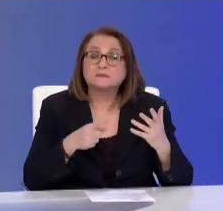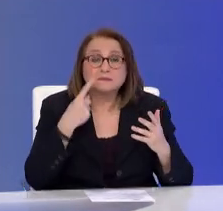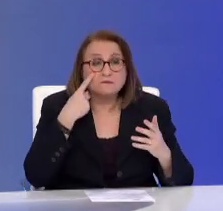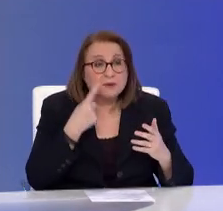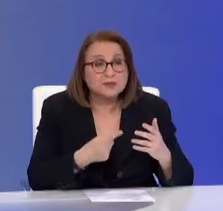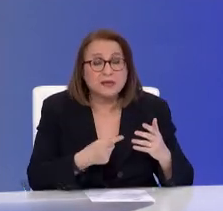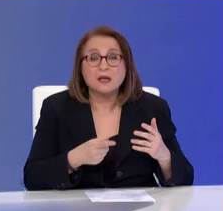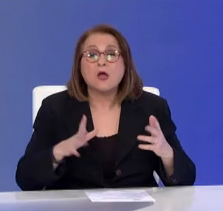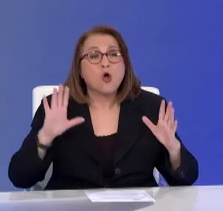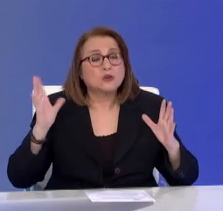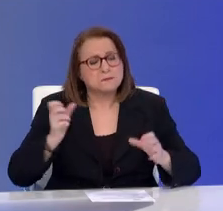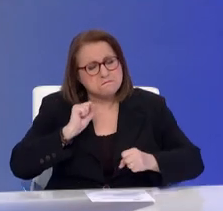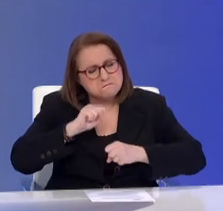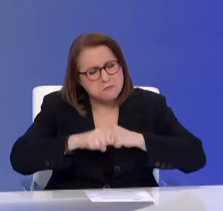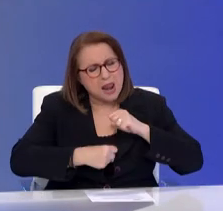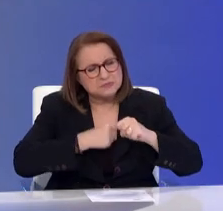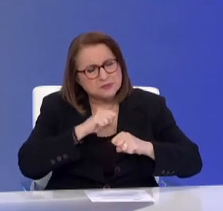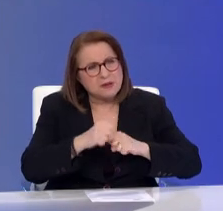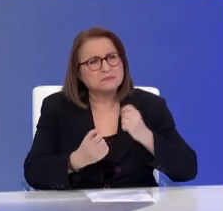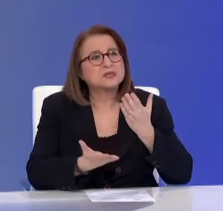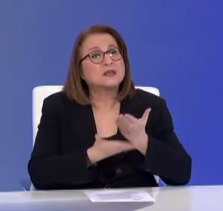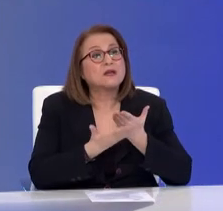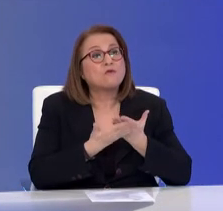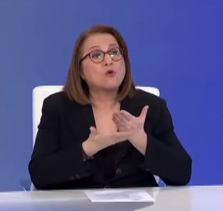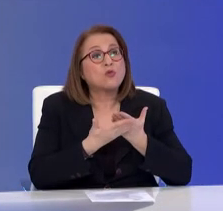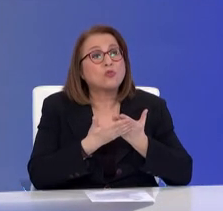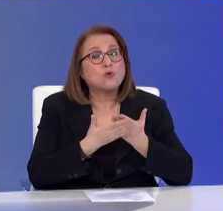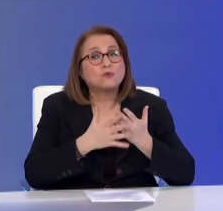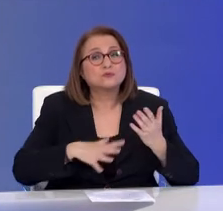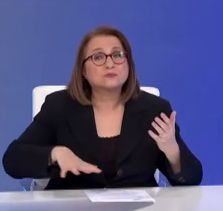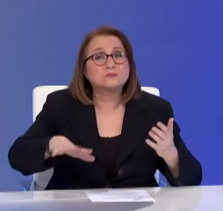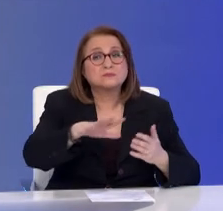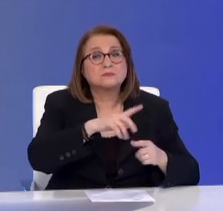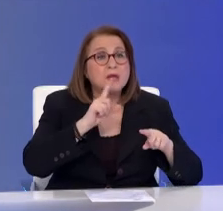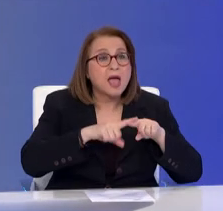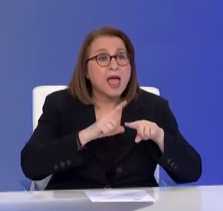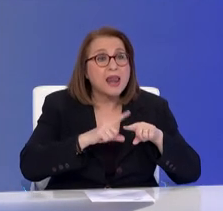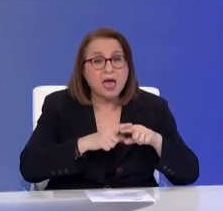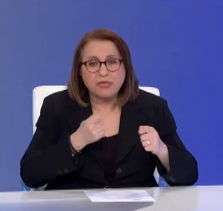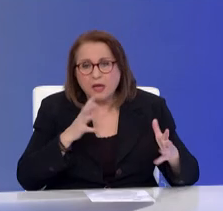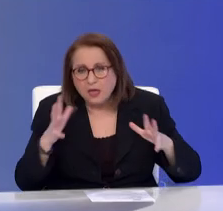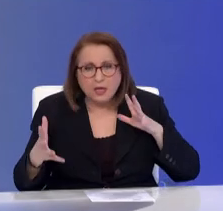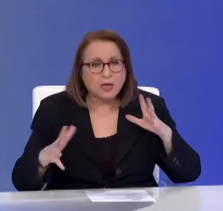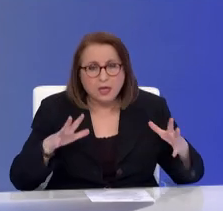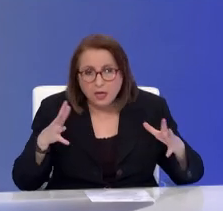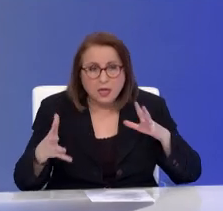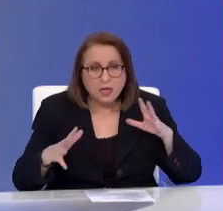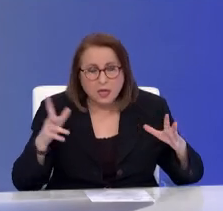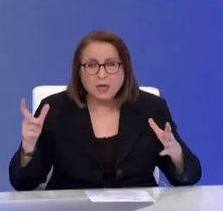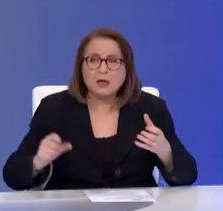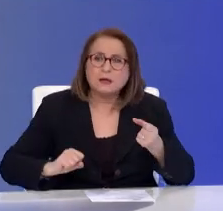να σώσει τους ανεμόμελους της Πάτμου και κέρδισε